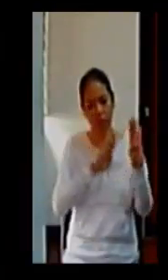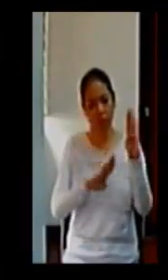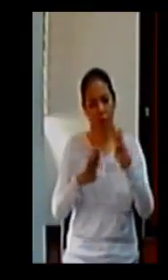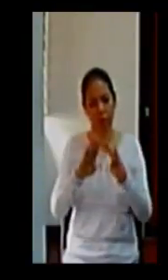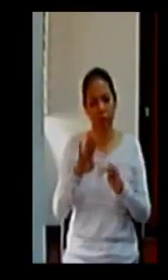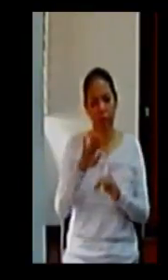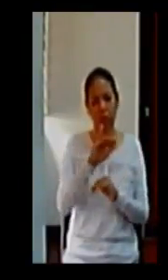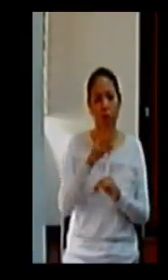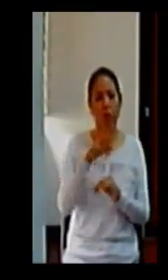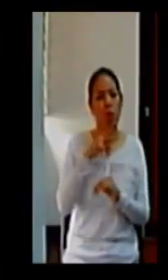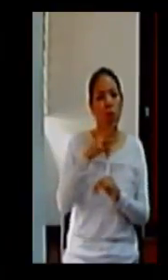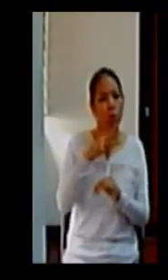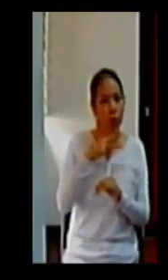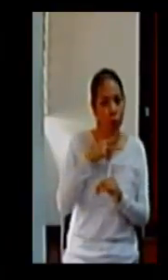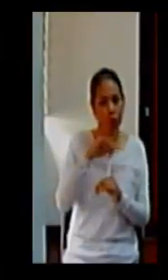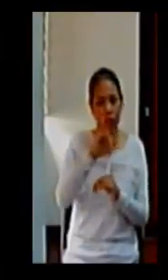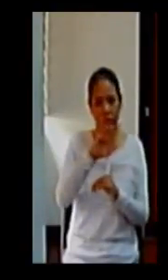irrigasyon. Noon